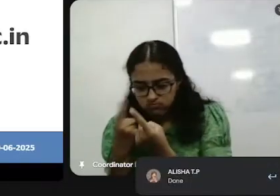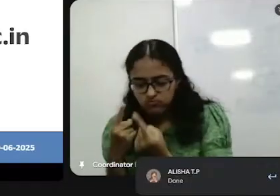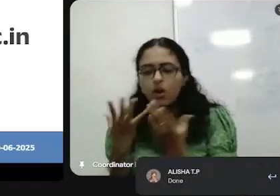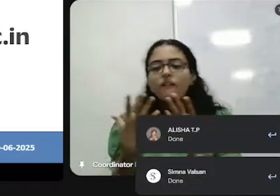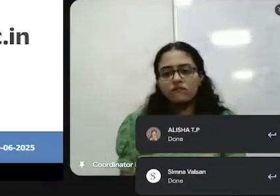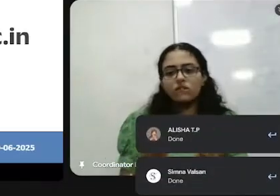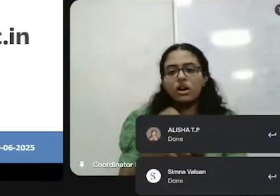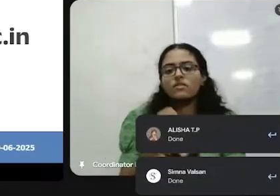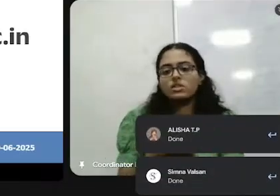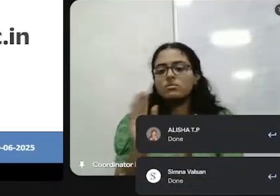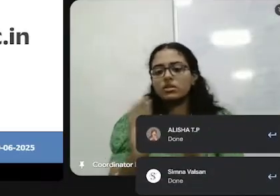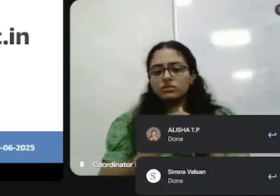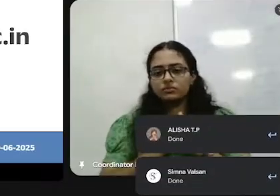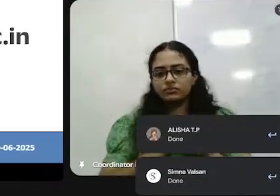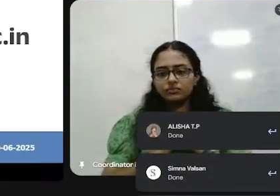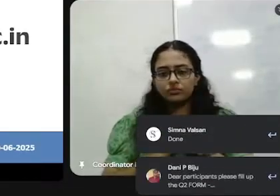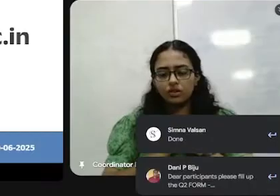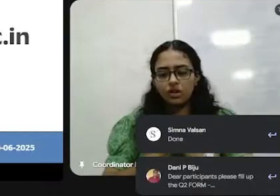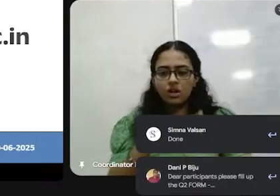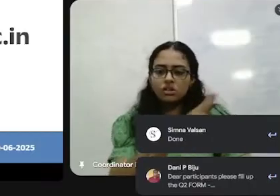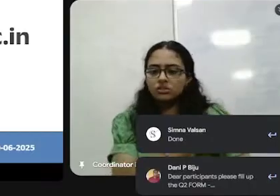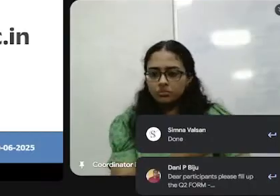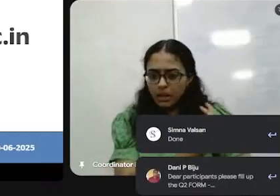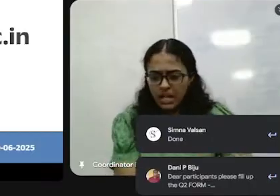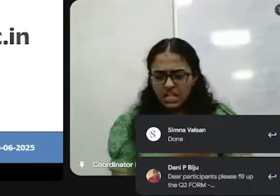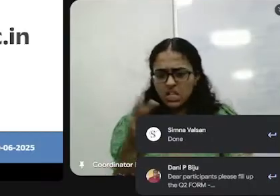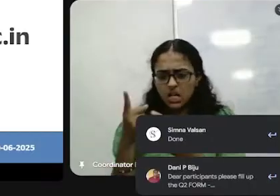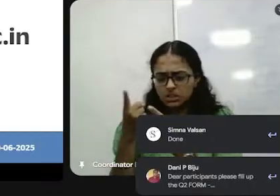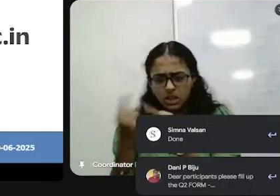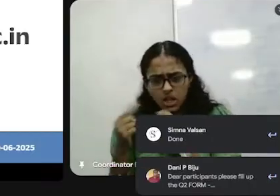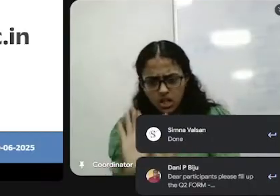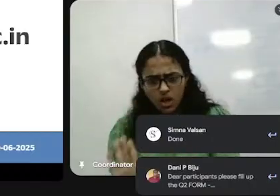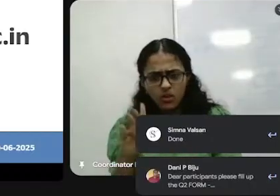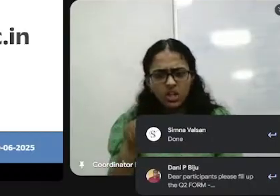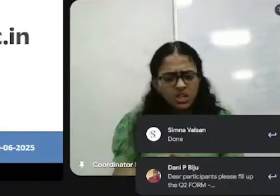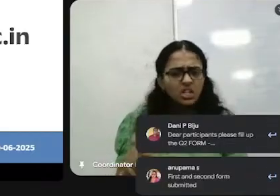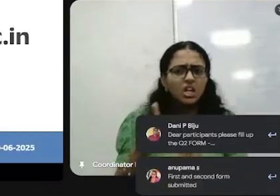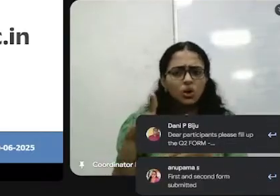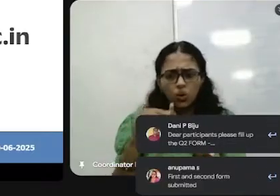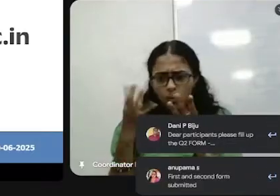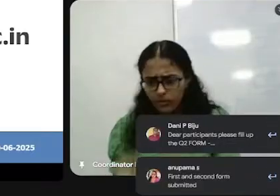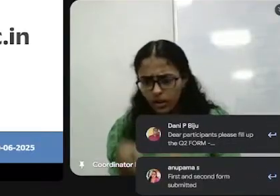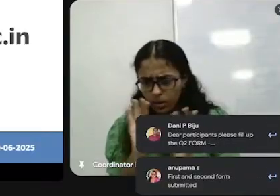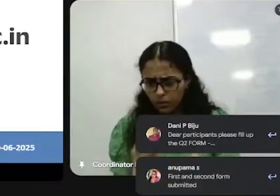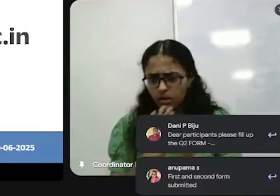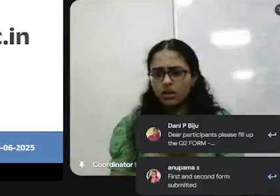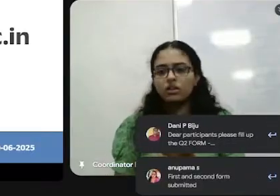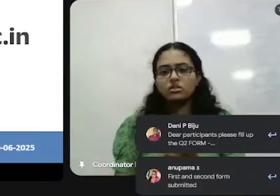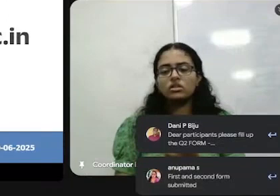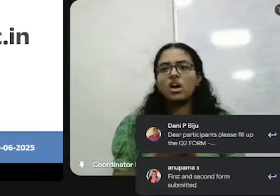ആവശ്യമുണ്ട്. മെഡിക്കൽ മോണിറ്ററിങ് നമ്മൾ ഏത് ടെസ്റ്റ് അങ്ങനെ എന്തെങ്കിലും ഉണ്ടോ മാം? അങ്ങനെ ഇന്നത് ചെയ്ത് നോക്കണം?